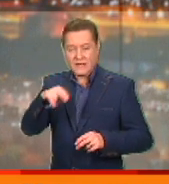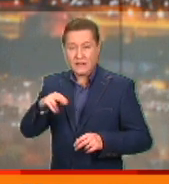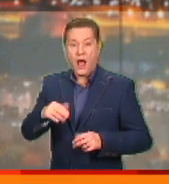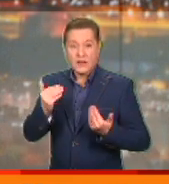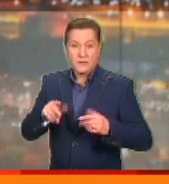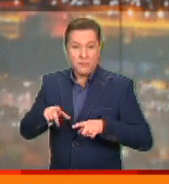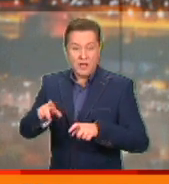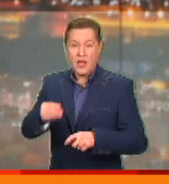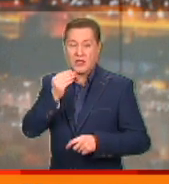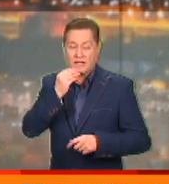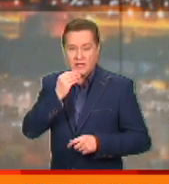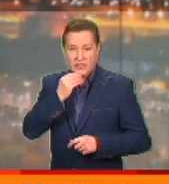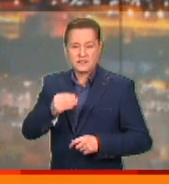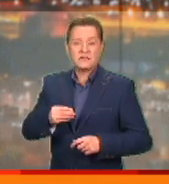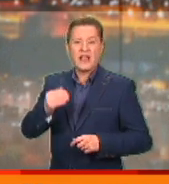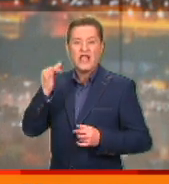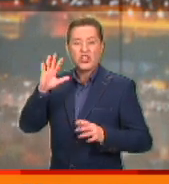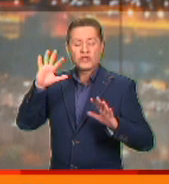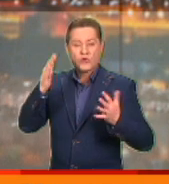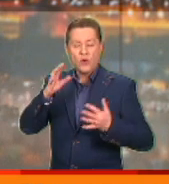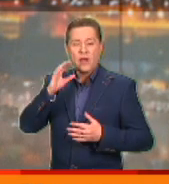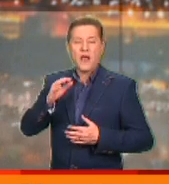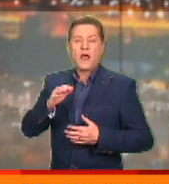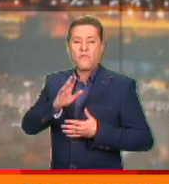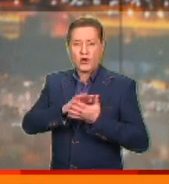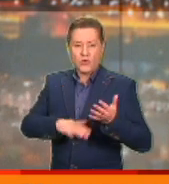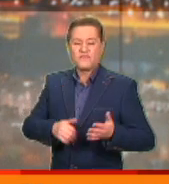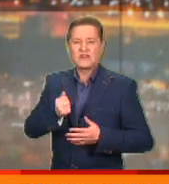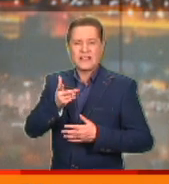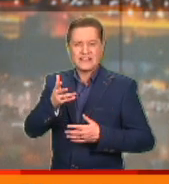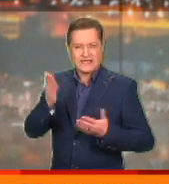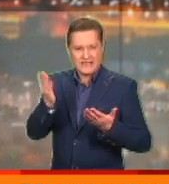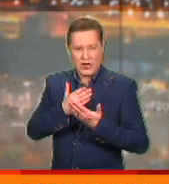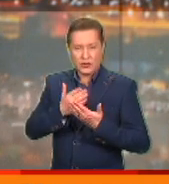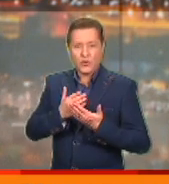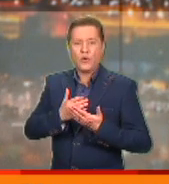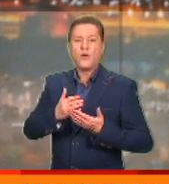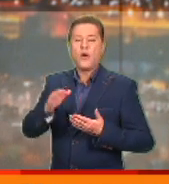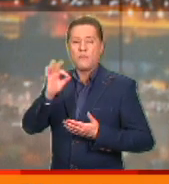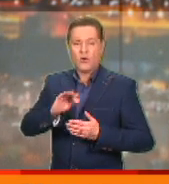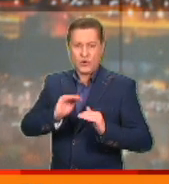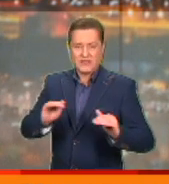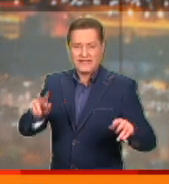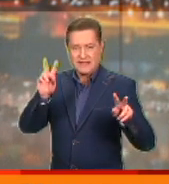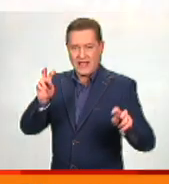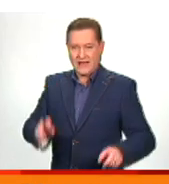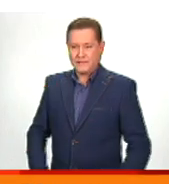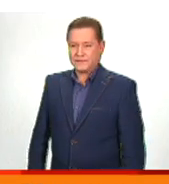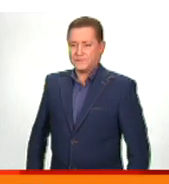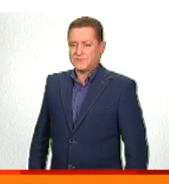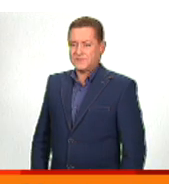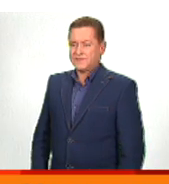дитина. Невигадана історія з хеппі-ендом, попри все, у продовженні циклу Сергія Стеценка «Діти.UA».